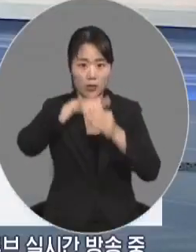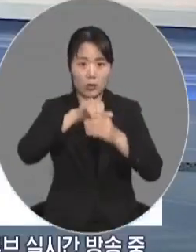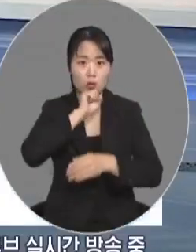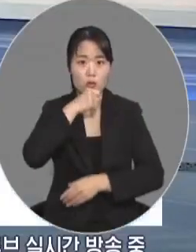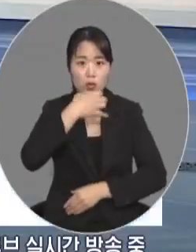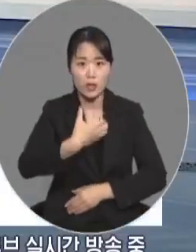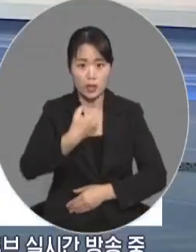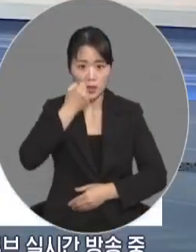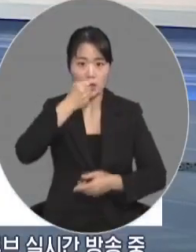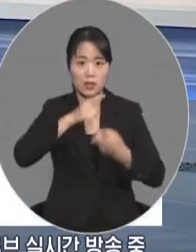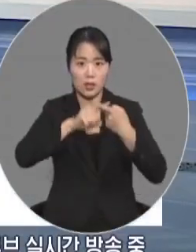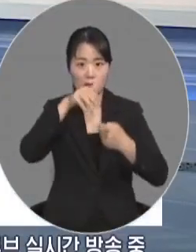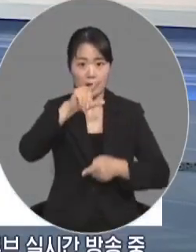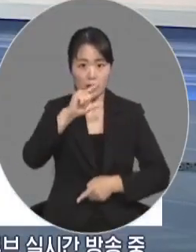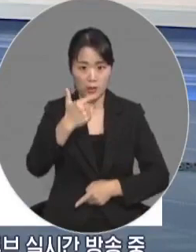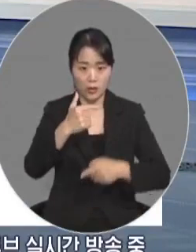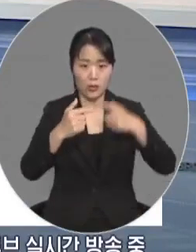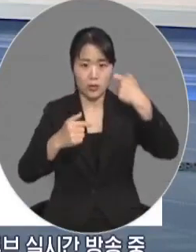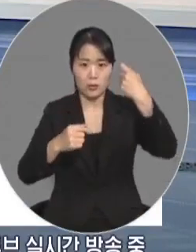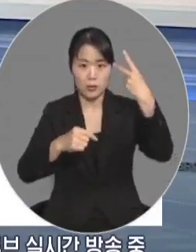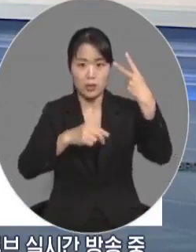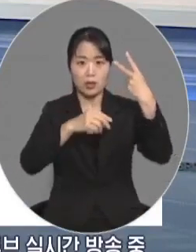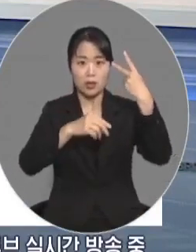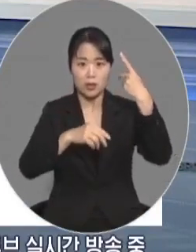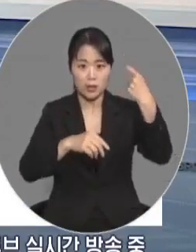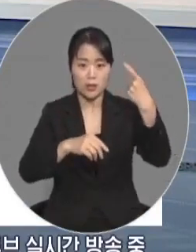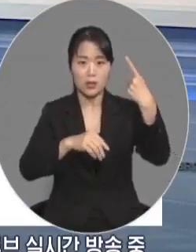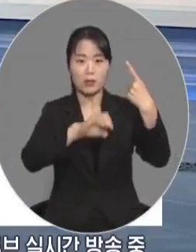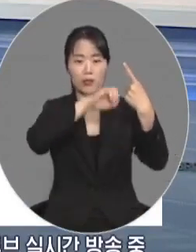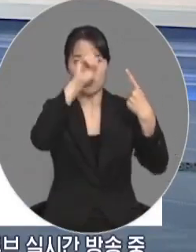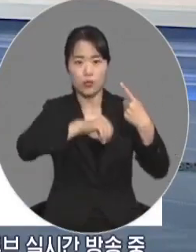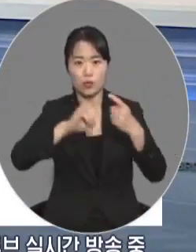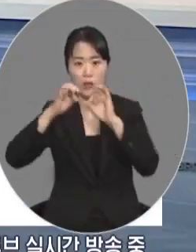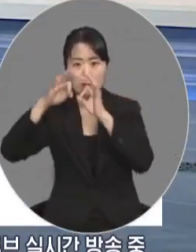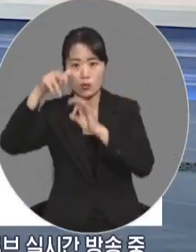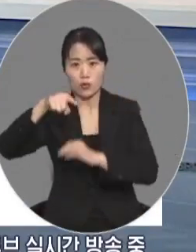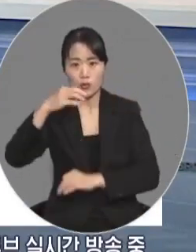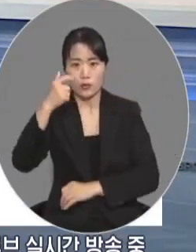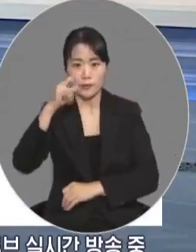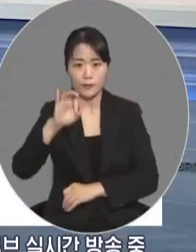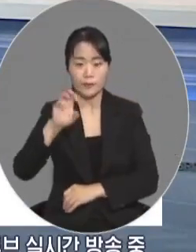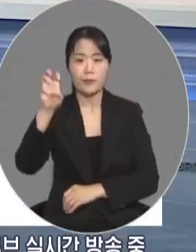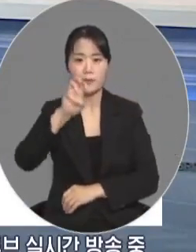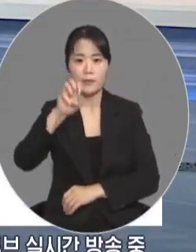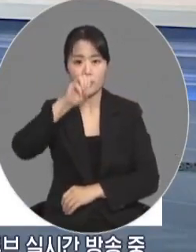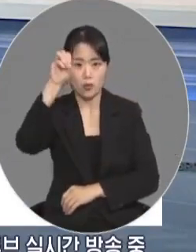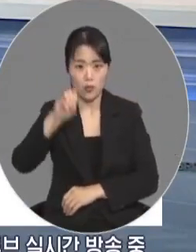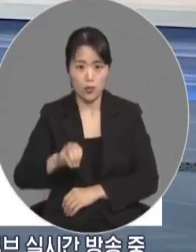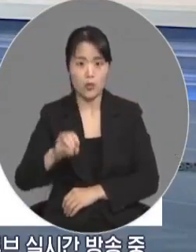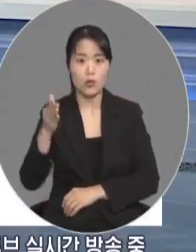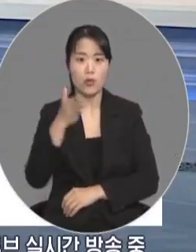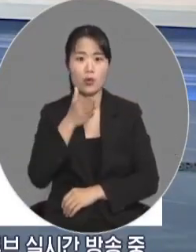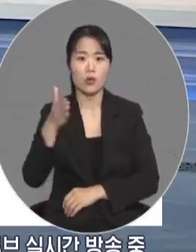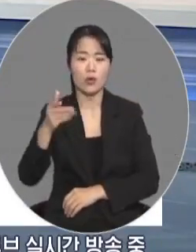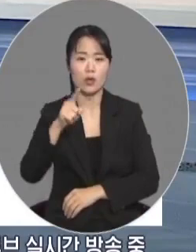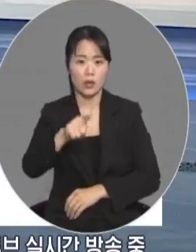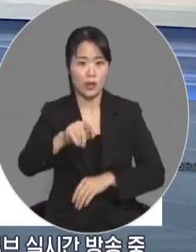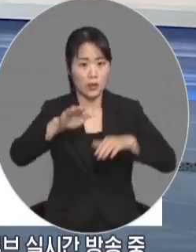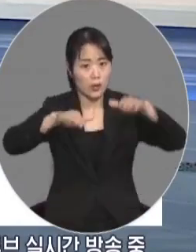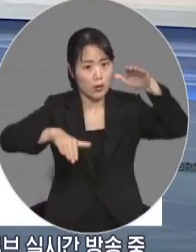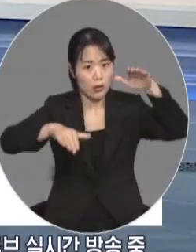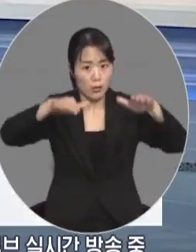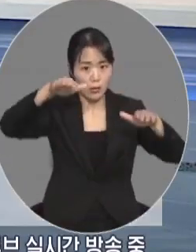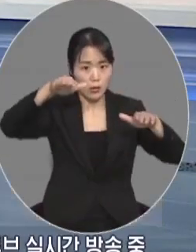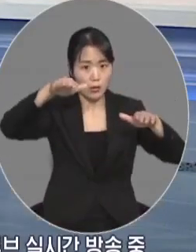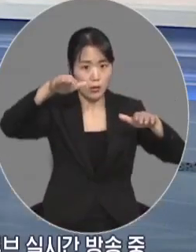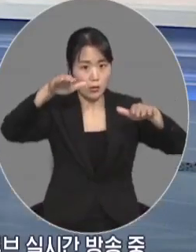살펴보면 천창수 61.94%, 김주홍 38.05%로 나타났습니다. 득표율 차이가 제법